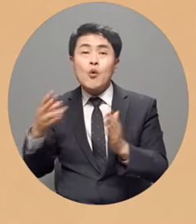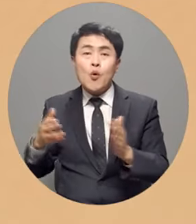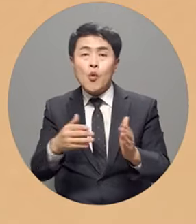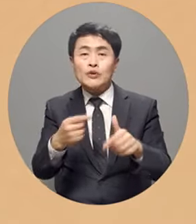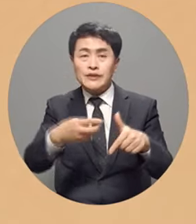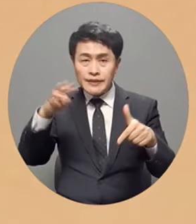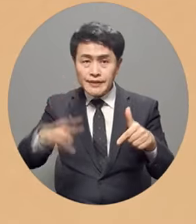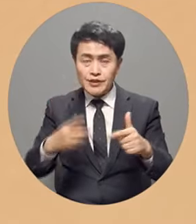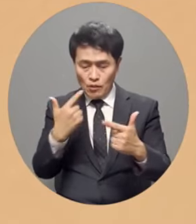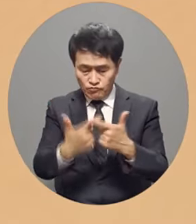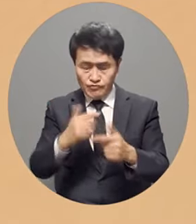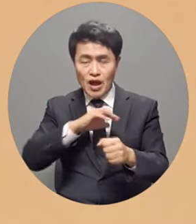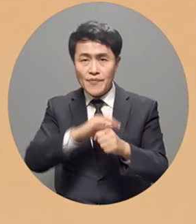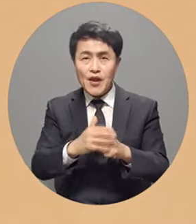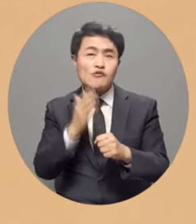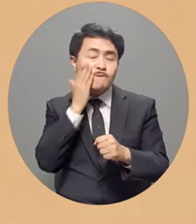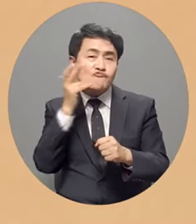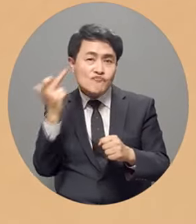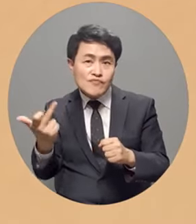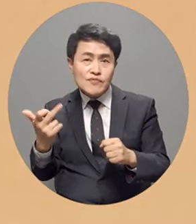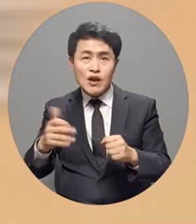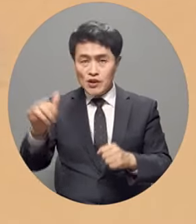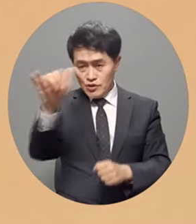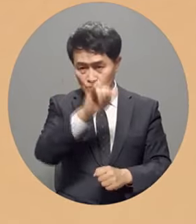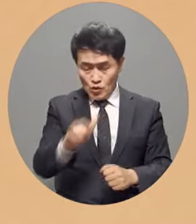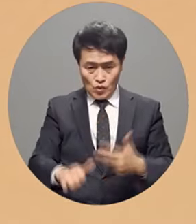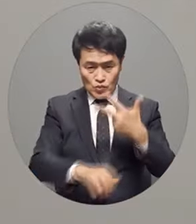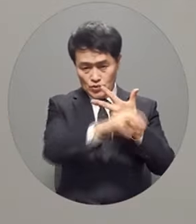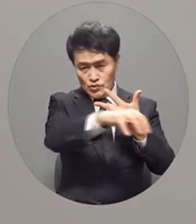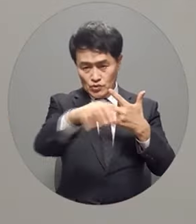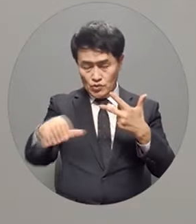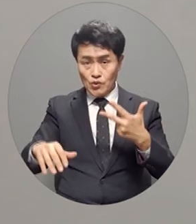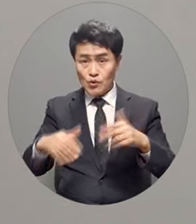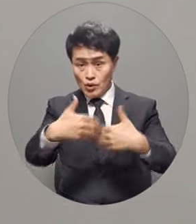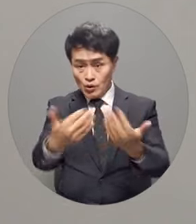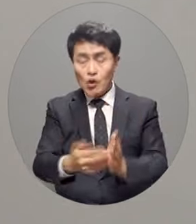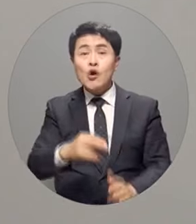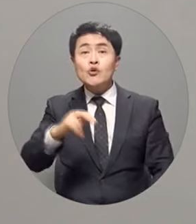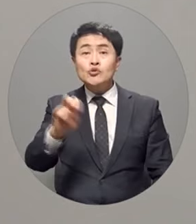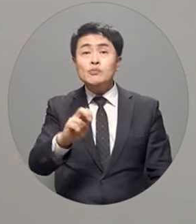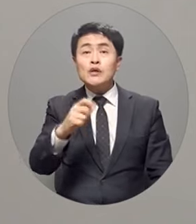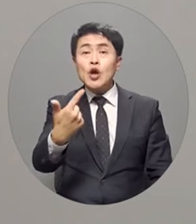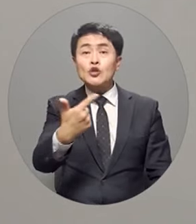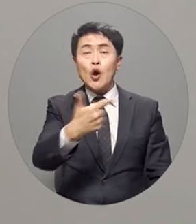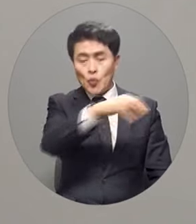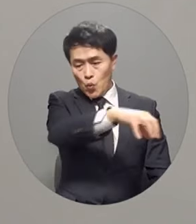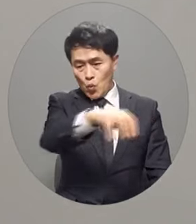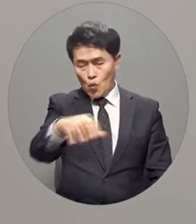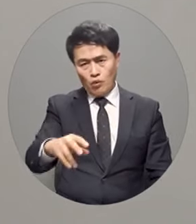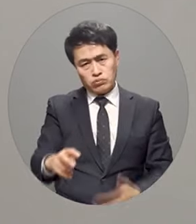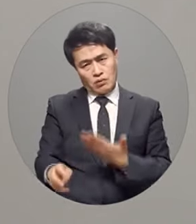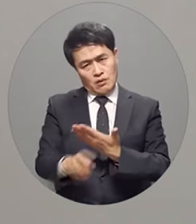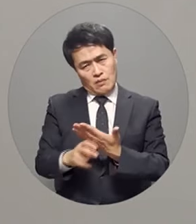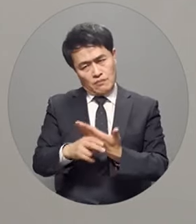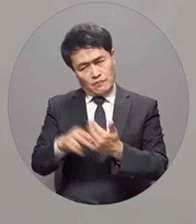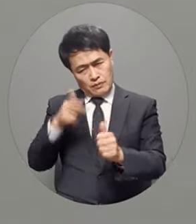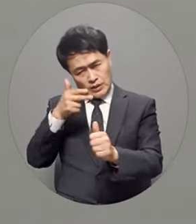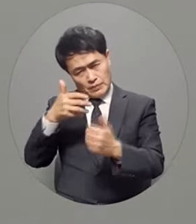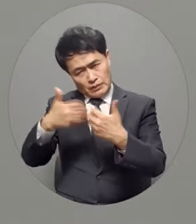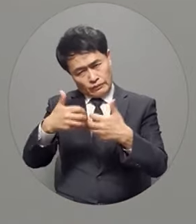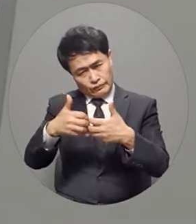인천 부산 대구 울산 등 전국 7개 시도 26 곳에서 불법 카메라 의심 장비가